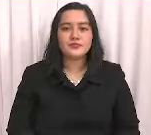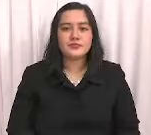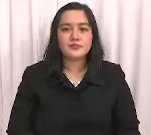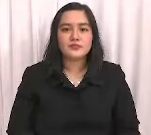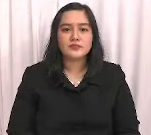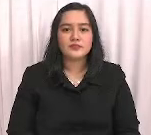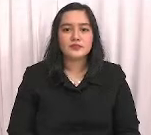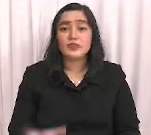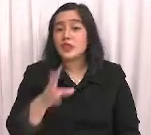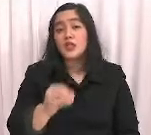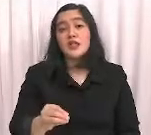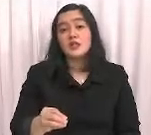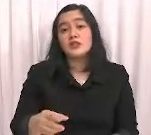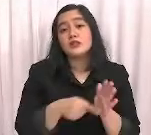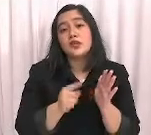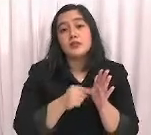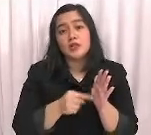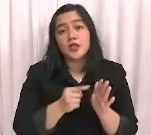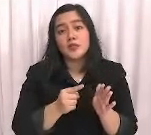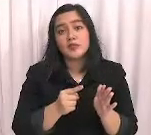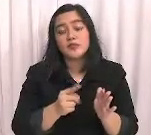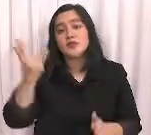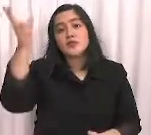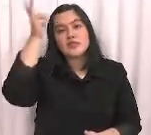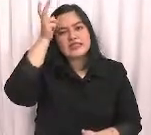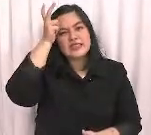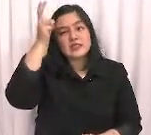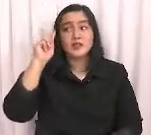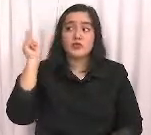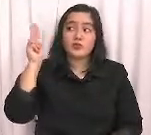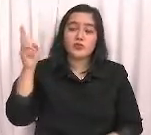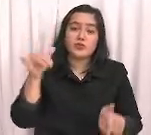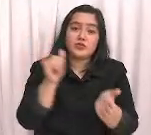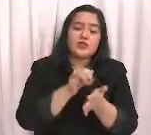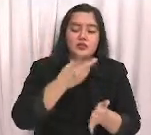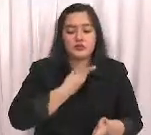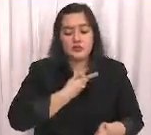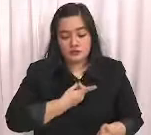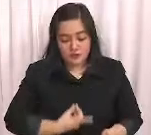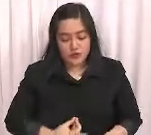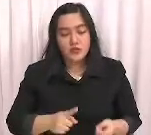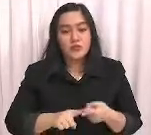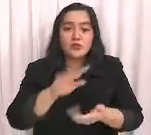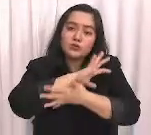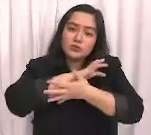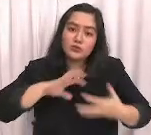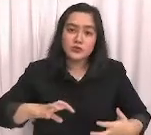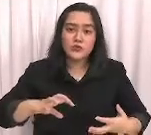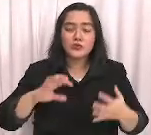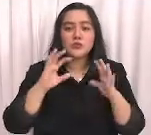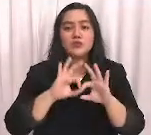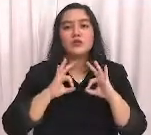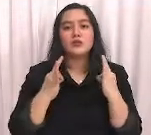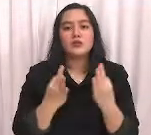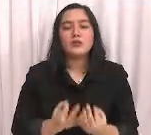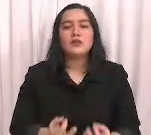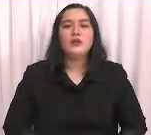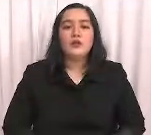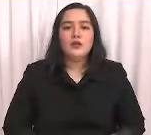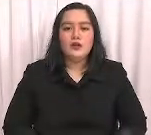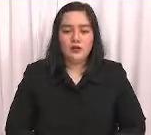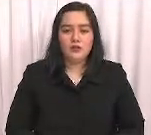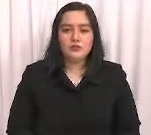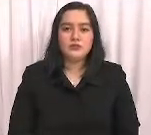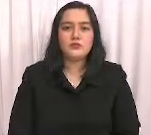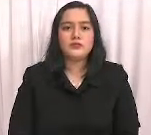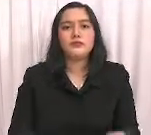ng diablo minsan yun para mawasak po ang tahanan. Wow. So, ang pinakamaganda, kunin po natin ang talatang